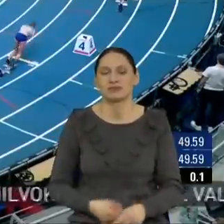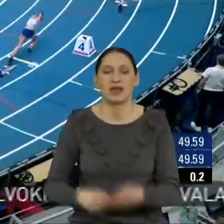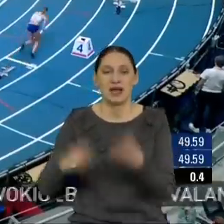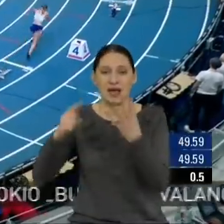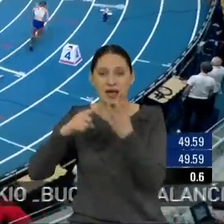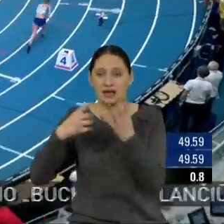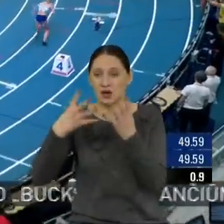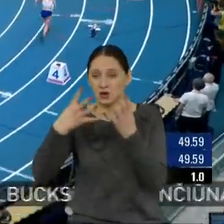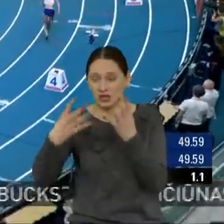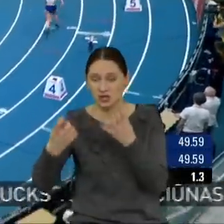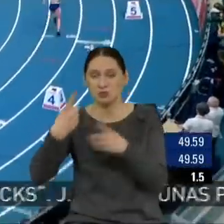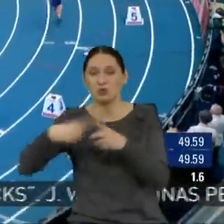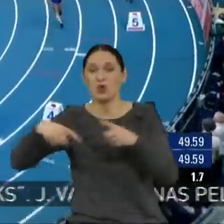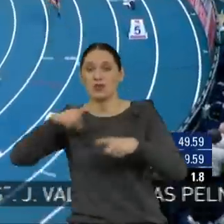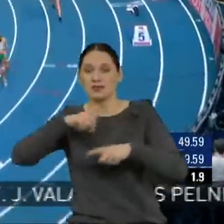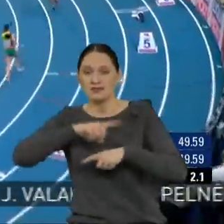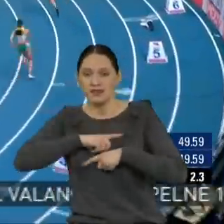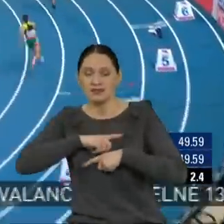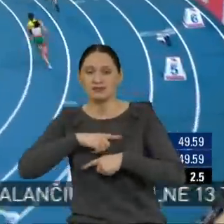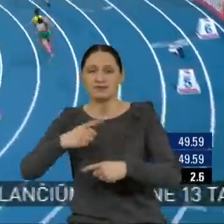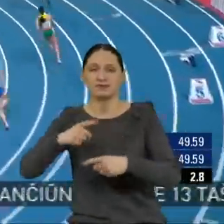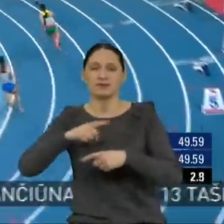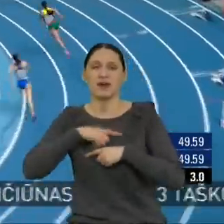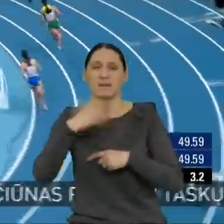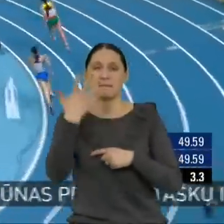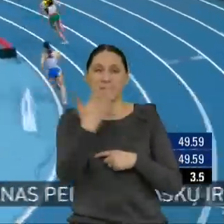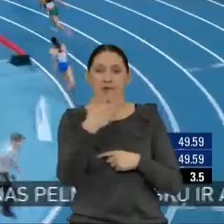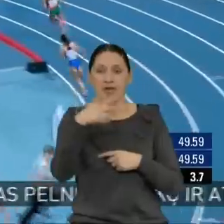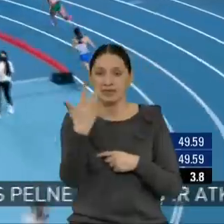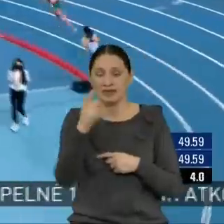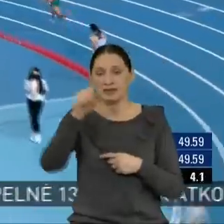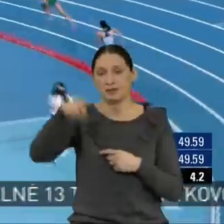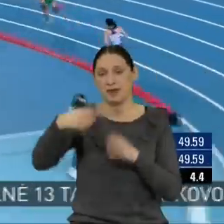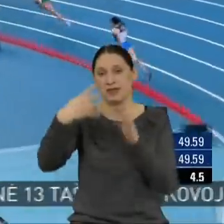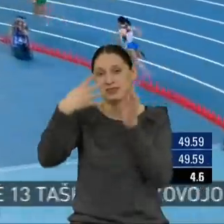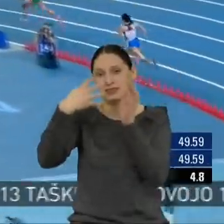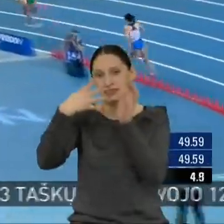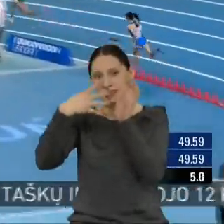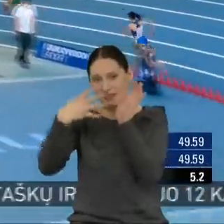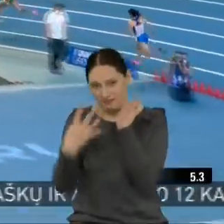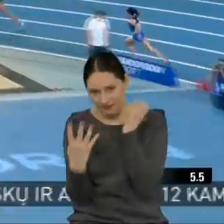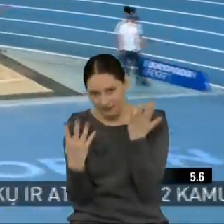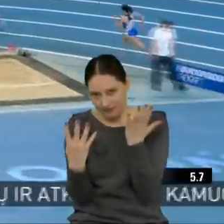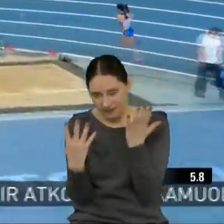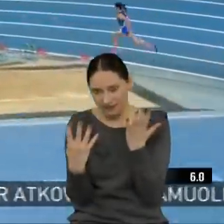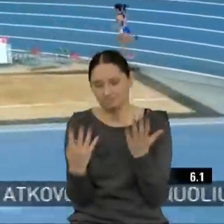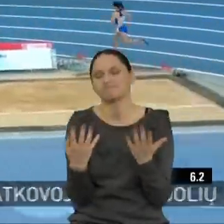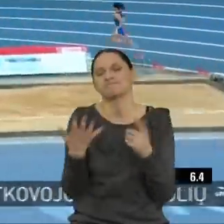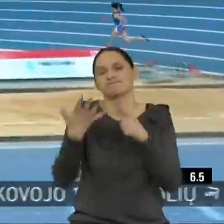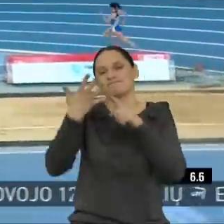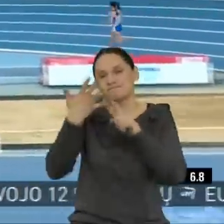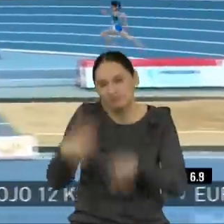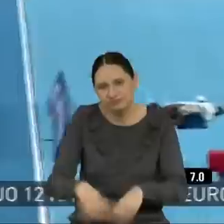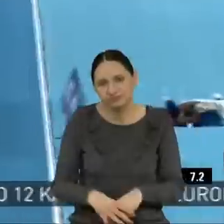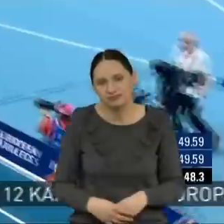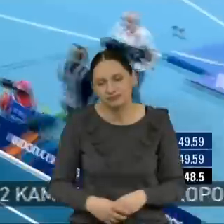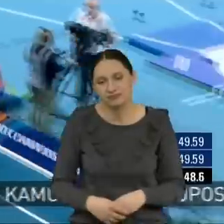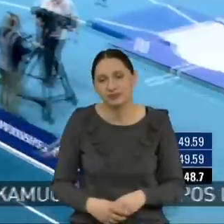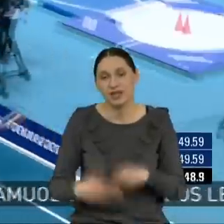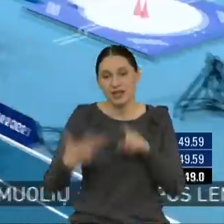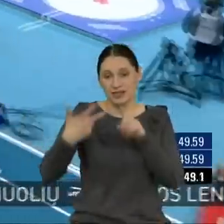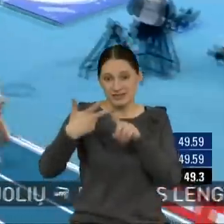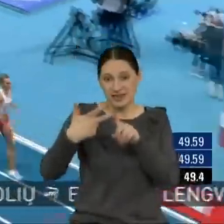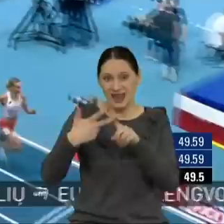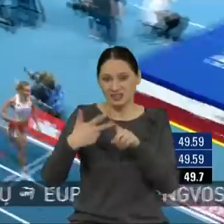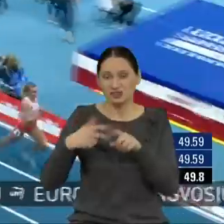metrų pusfinalio bėgime lietuvė finišavo per 53,9 sekundės ir liko penkta. Trečiajame bėgime